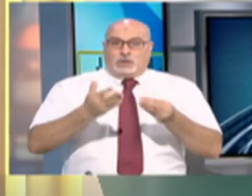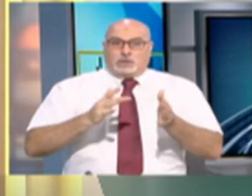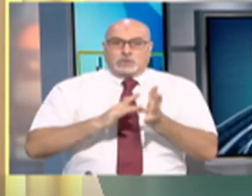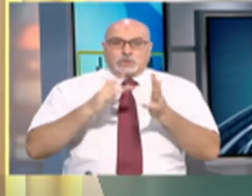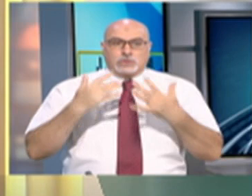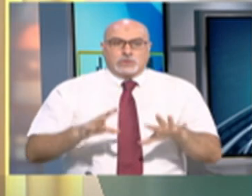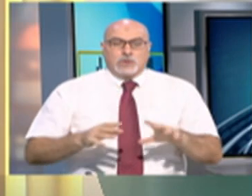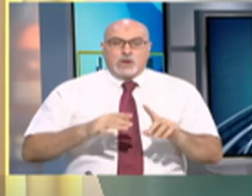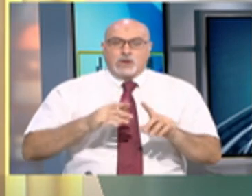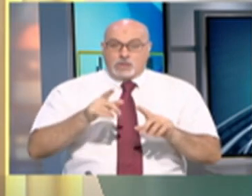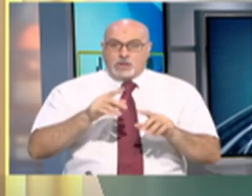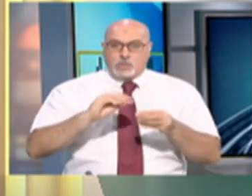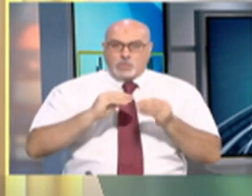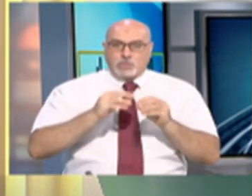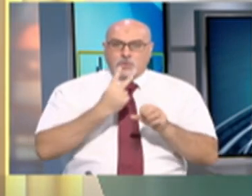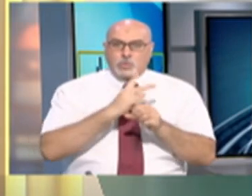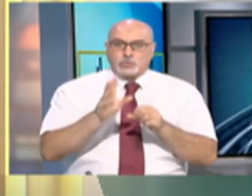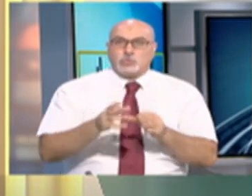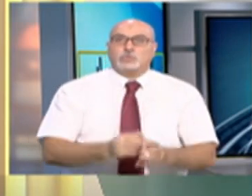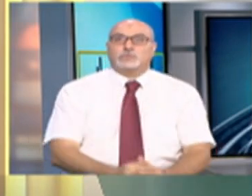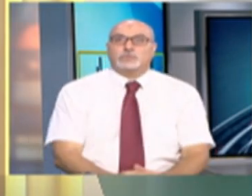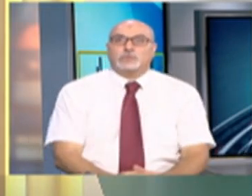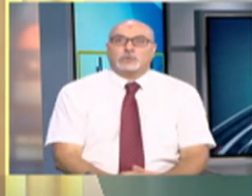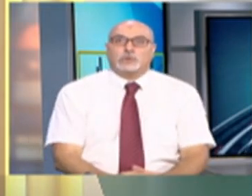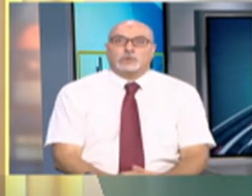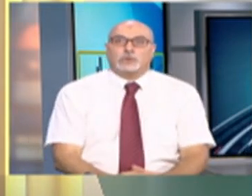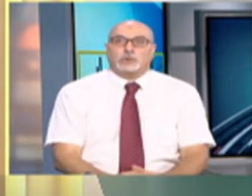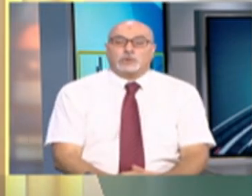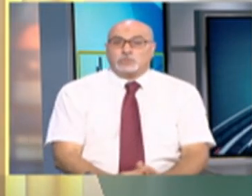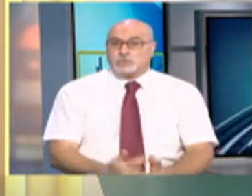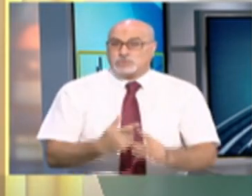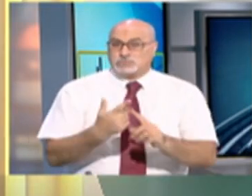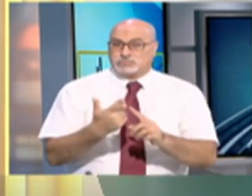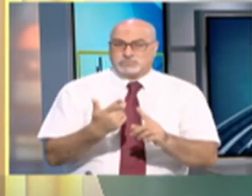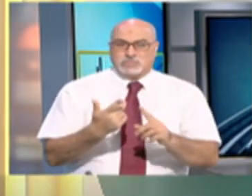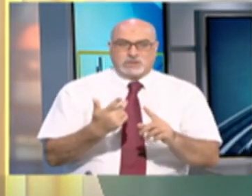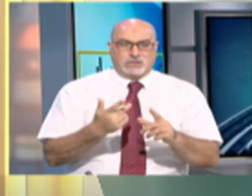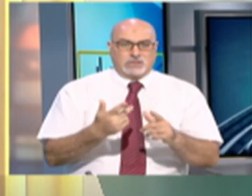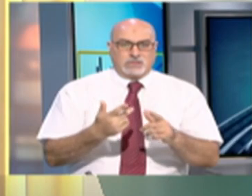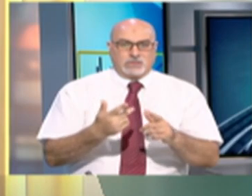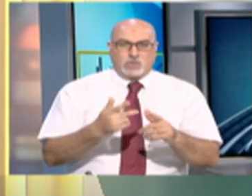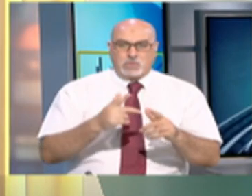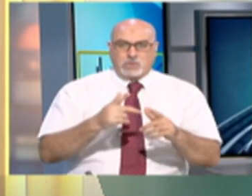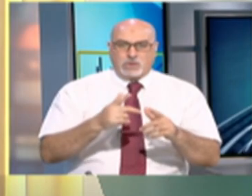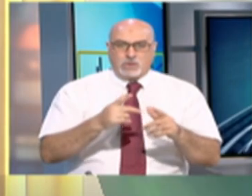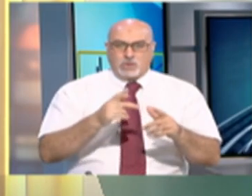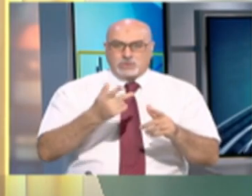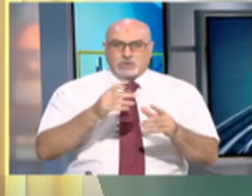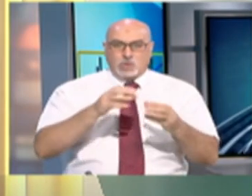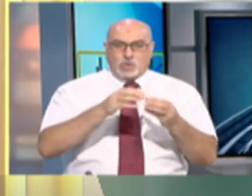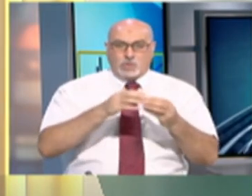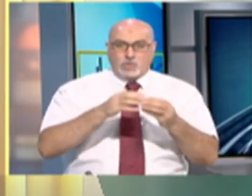من مخاطر الاستقطاب وما يعكسه من بوادر إعادة تشكيل موازين